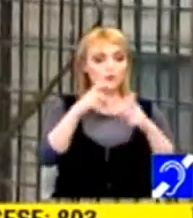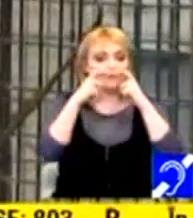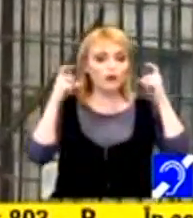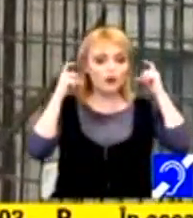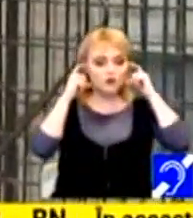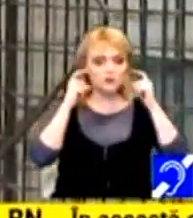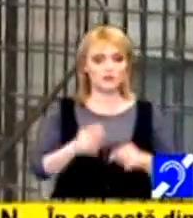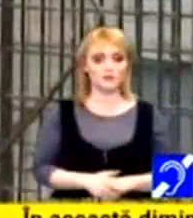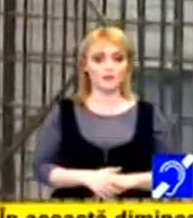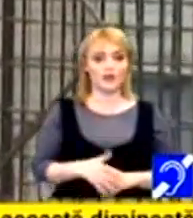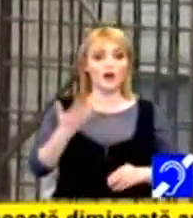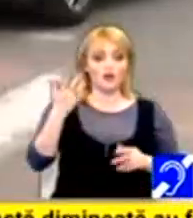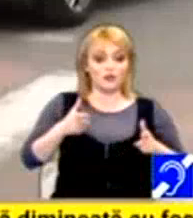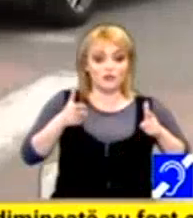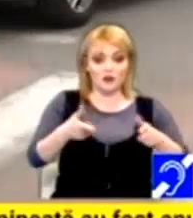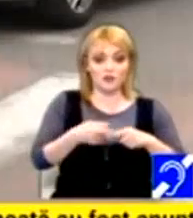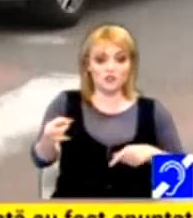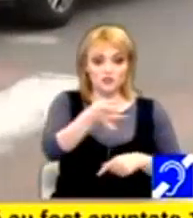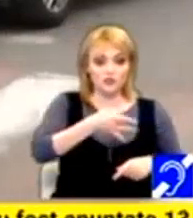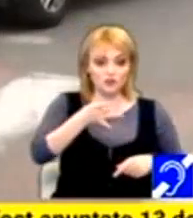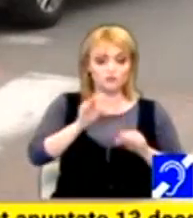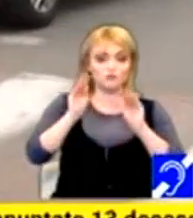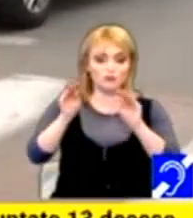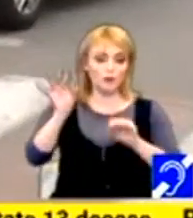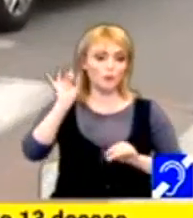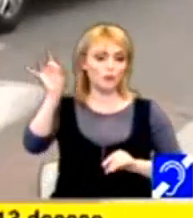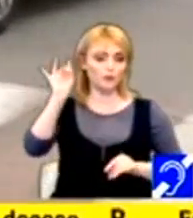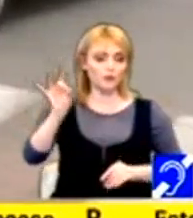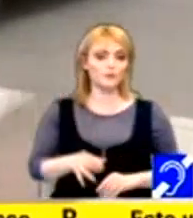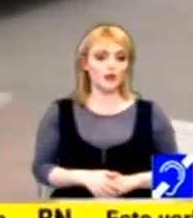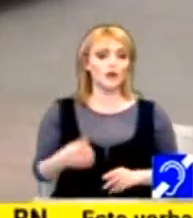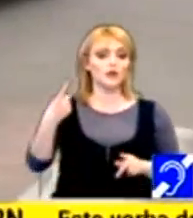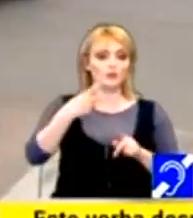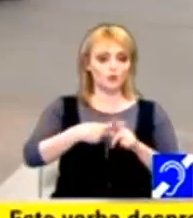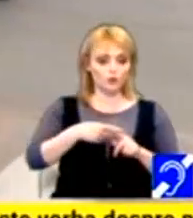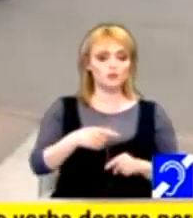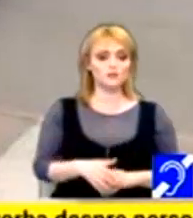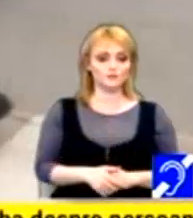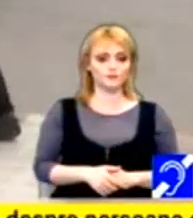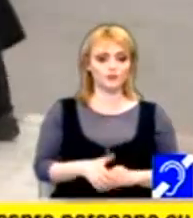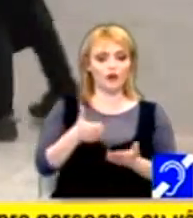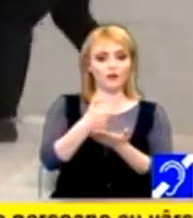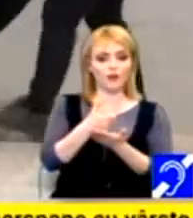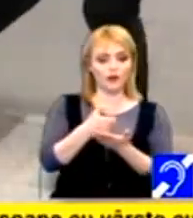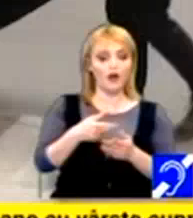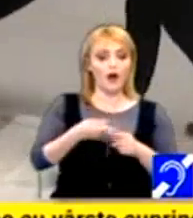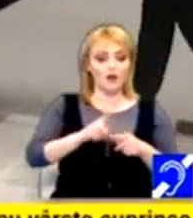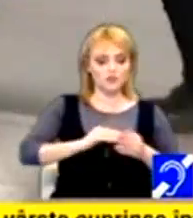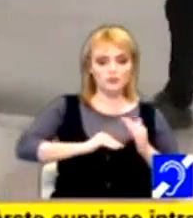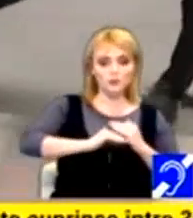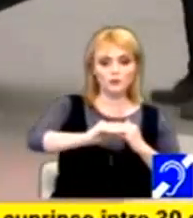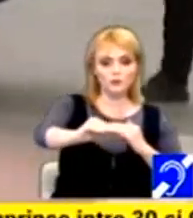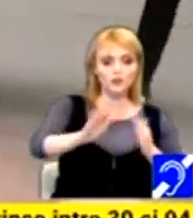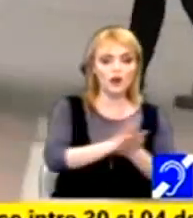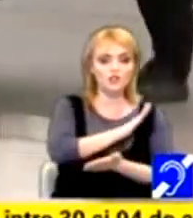telefon special. La intrarea în cartier vor fi montate dispozitive cu dezinfectante și covoare cu soluție pe bază de clor. De asemenea,